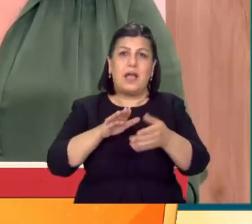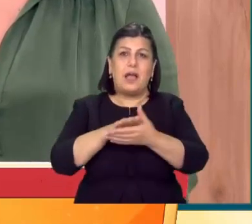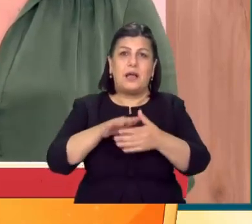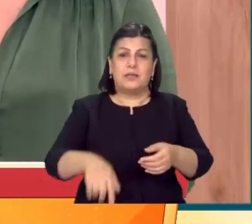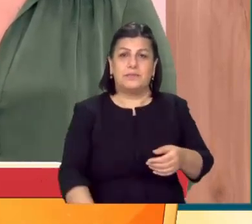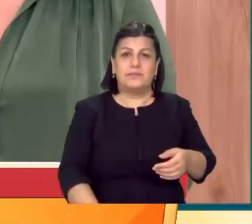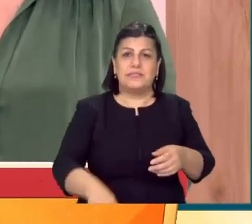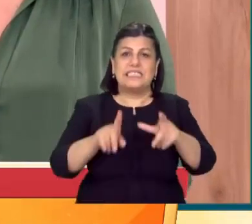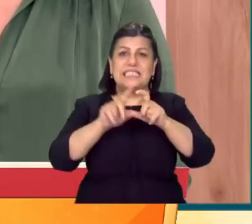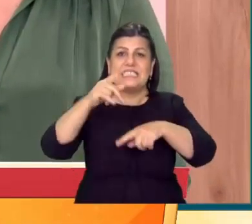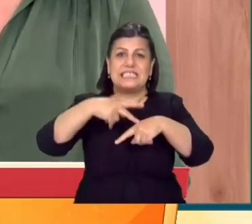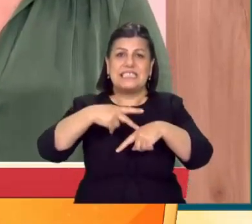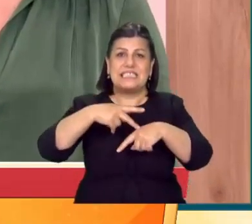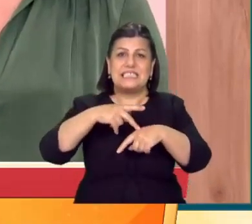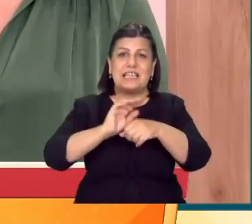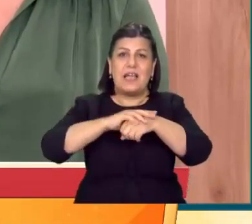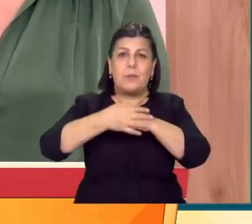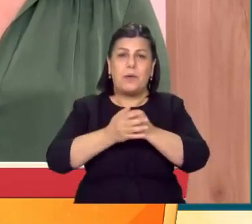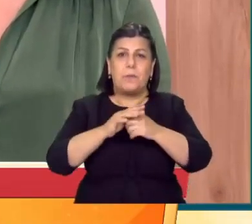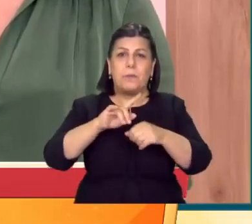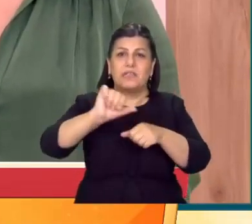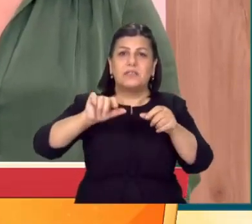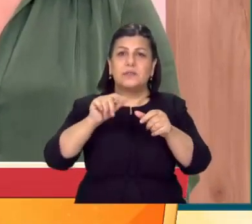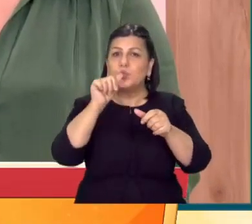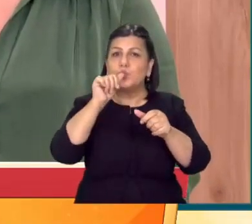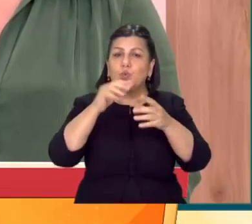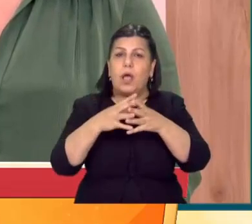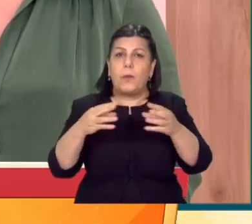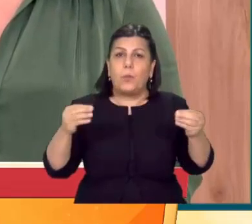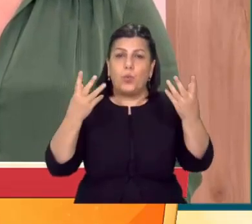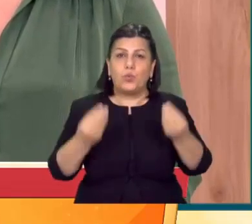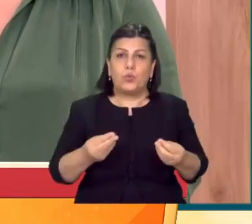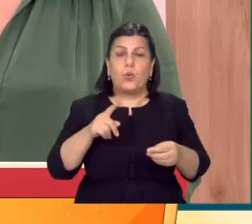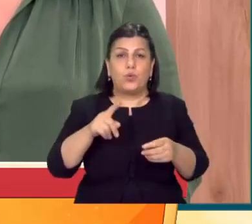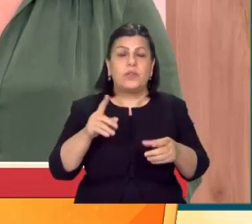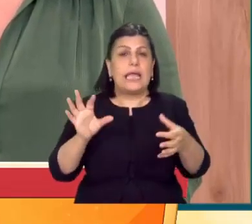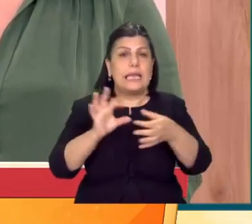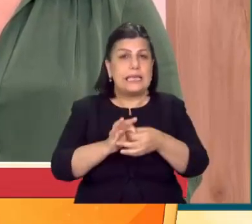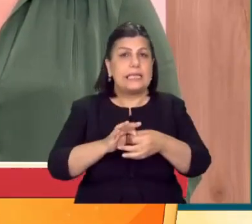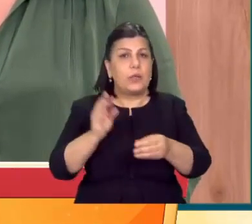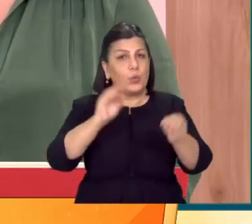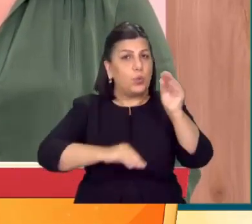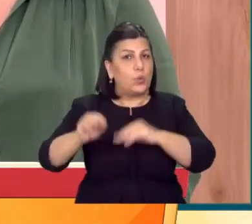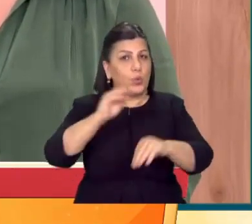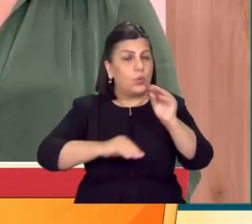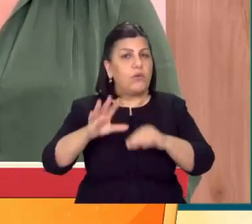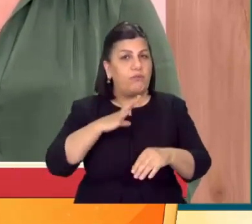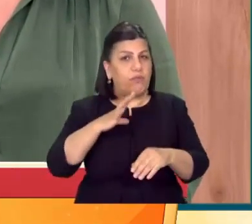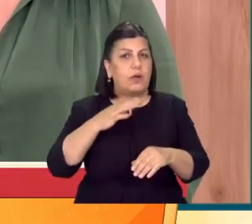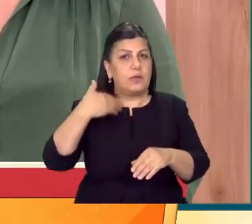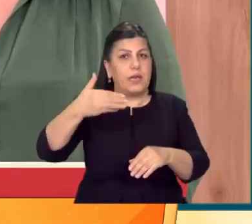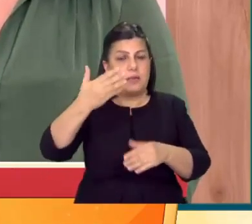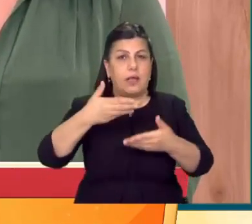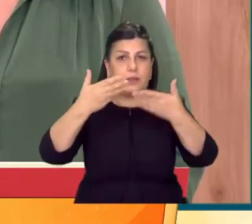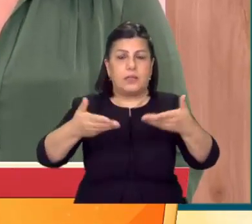kaybına karşı diz kapaklarında neler yapılabilir? Onların kürlerini de öneririz Mutlaka değerli hocam, çok izleyiciler.